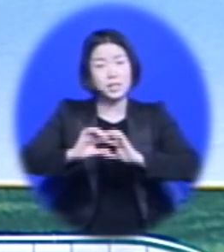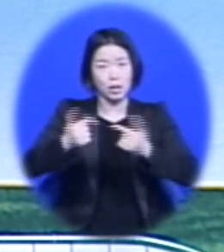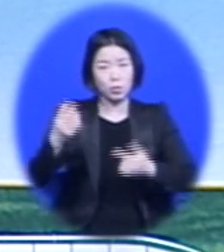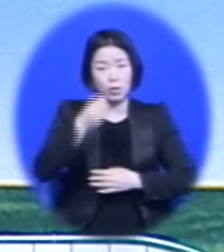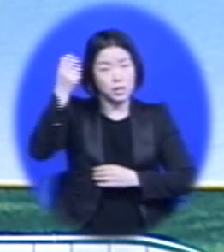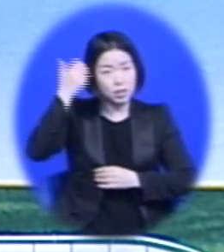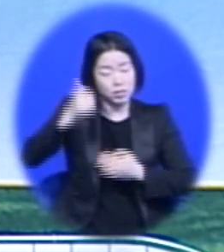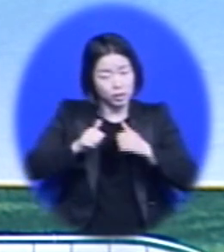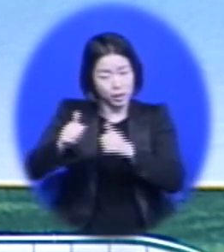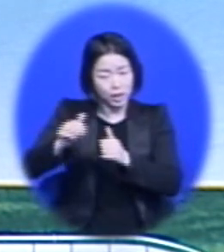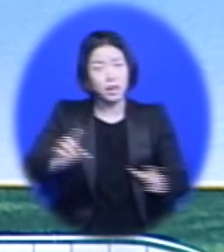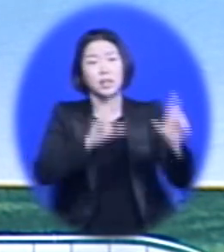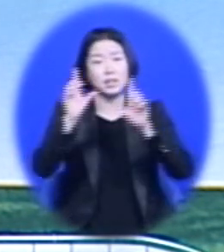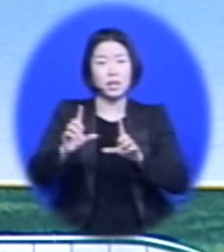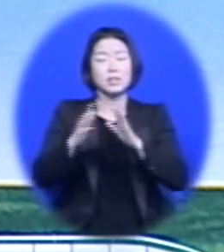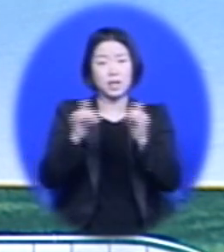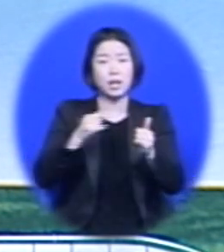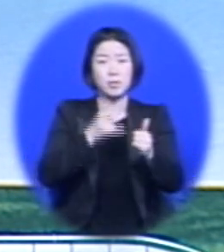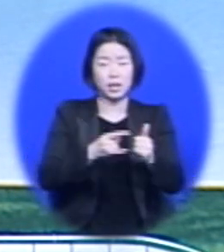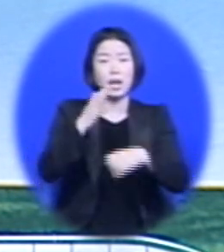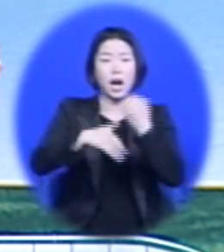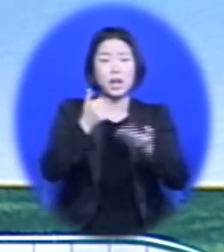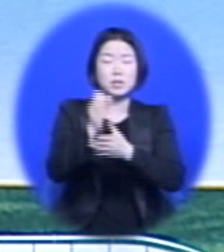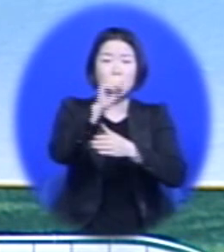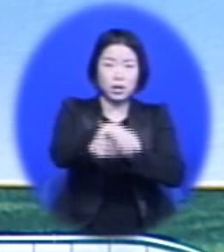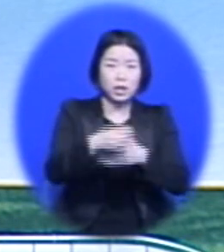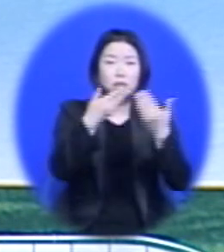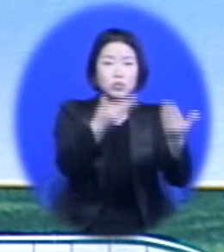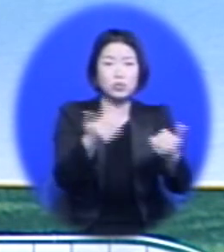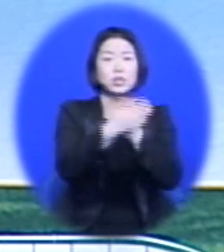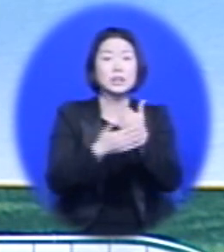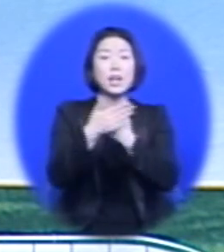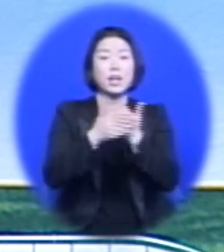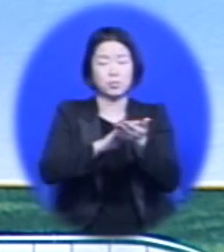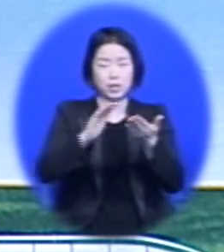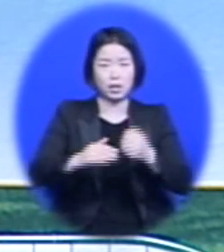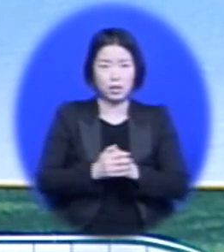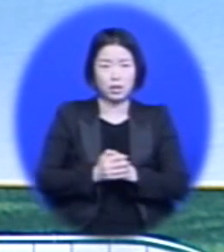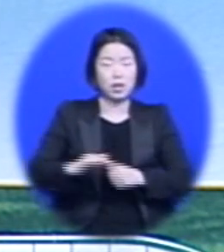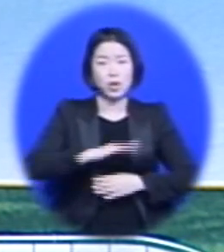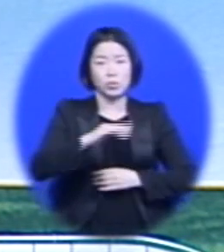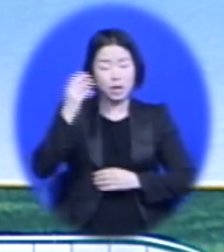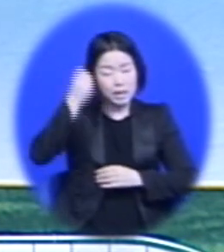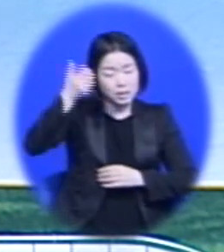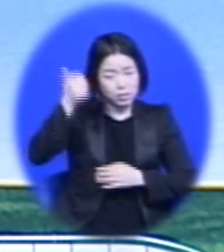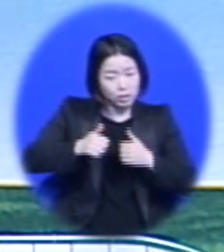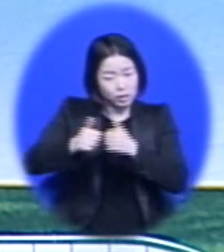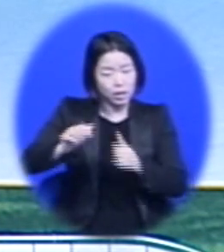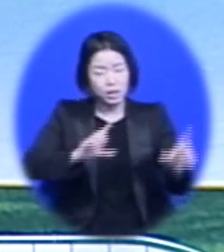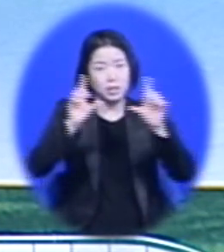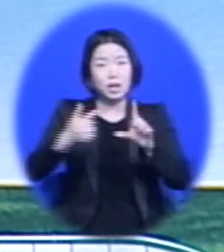따라 사는 사람에게 하나님이 허락하시는 은혜입니다. 우리가 성령님을 따라 살려고 하면서도